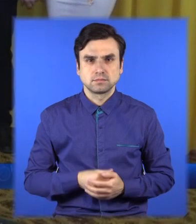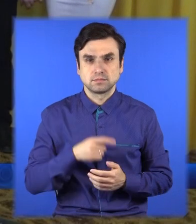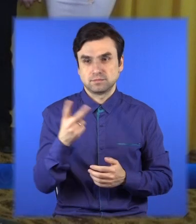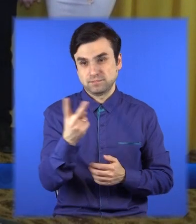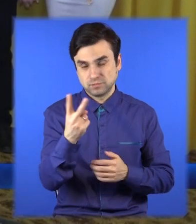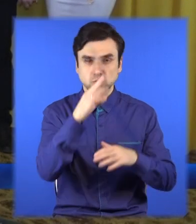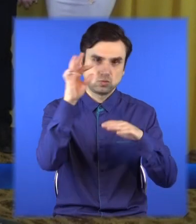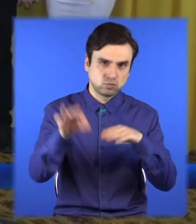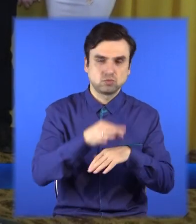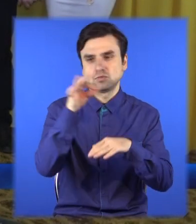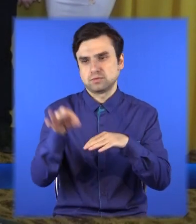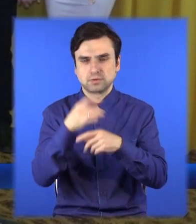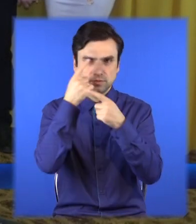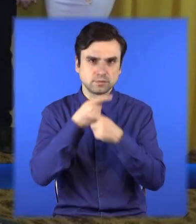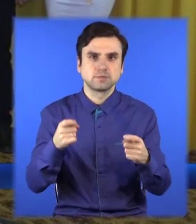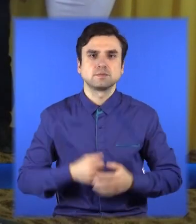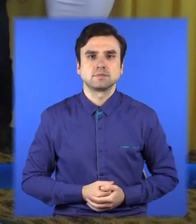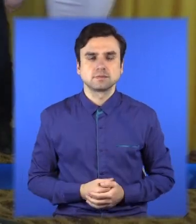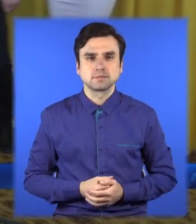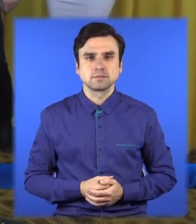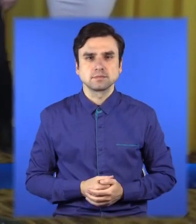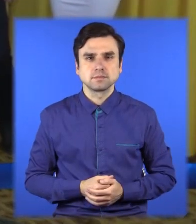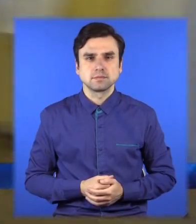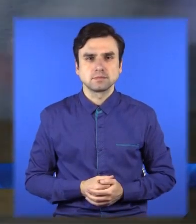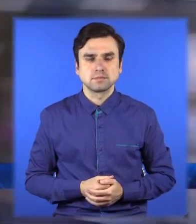оголошую вас чоловіком та дружиною.